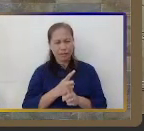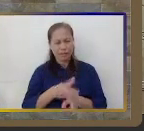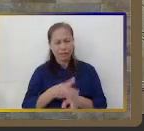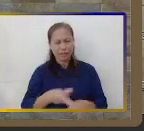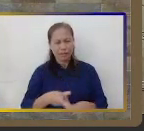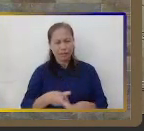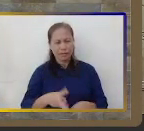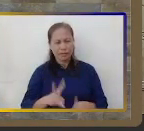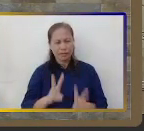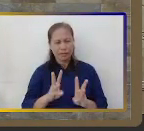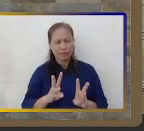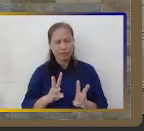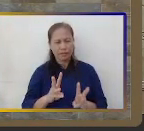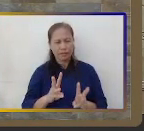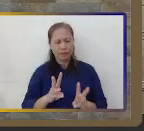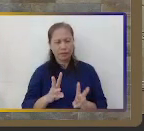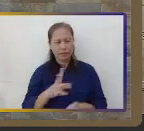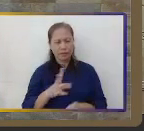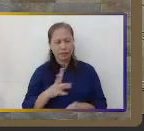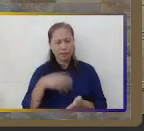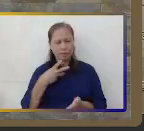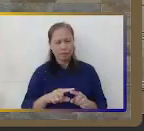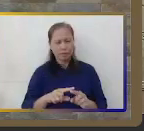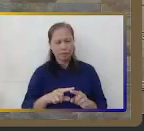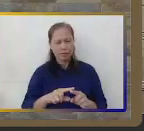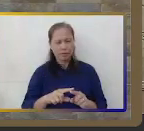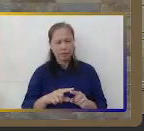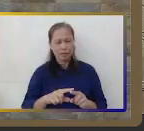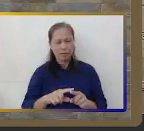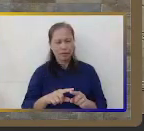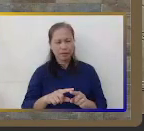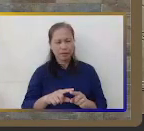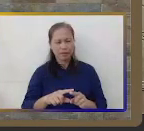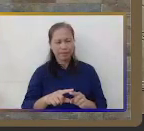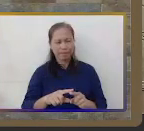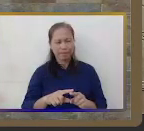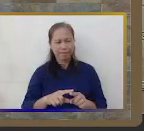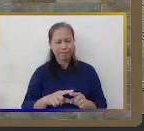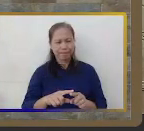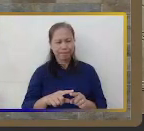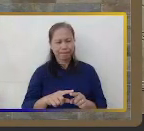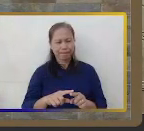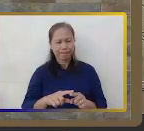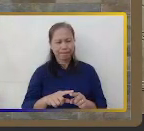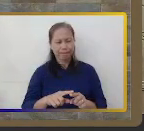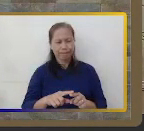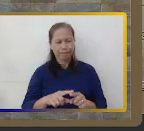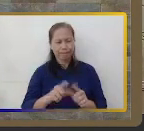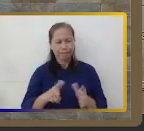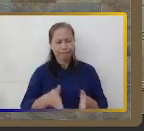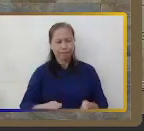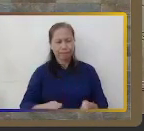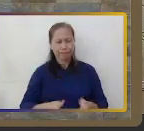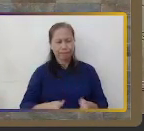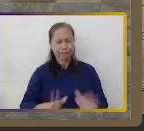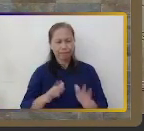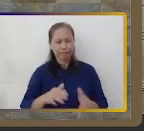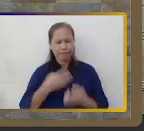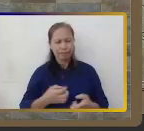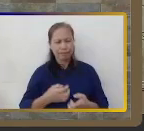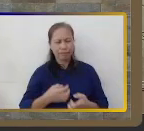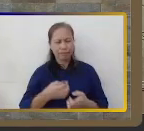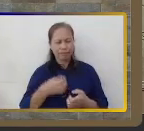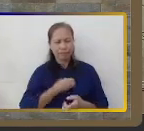ang inyo pong sinimulan na may patuloy po kami Panginoon na ah ah pahintulutan na ma-enjoy pa po namin ang